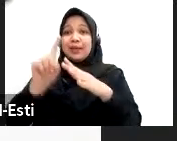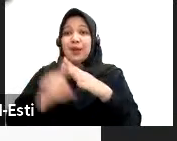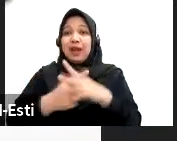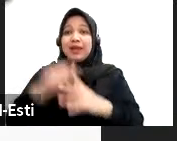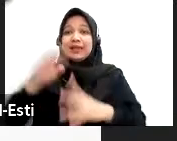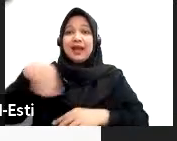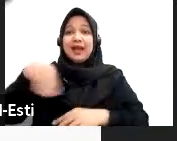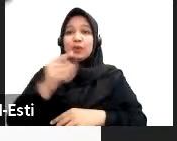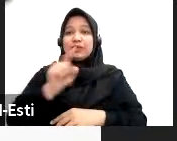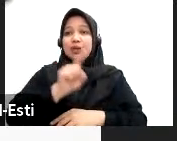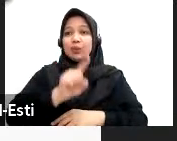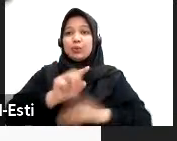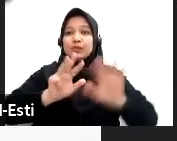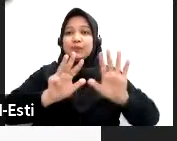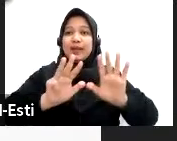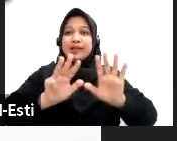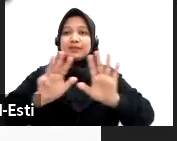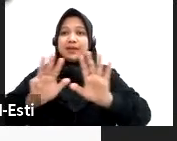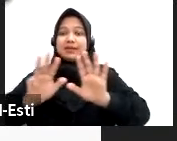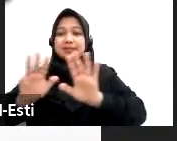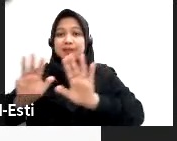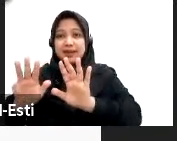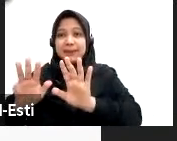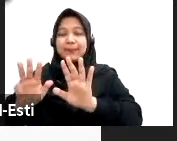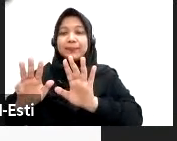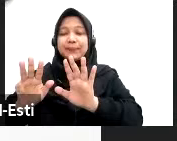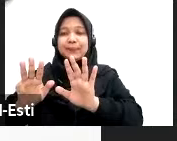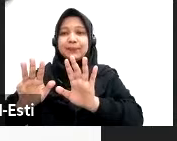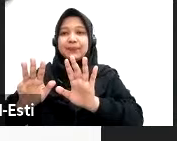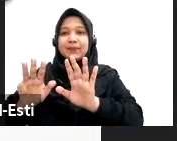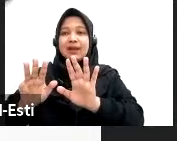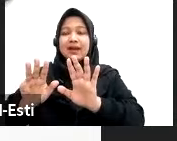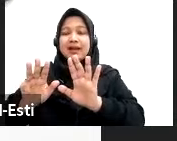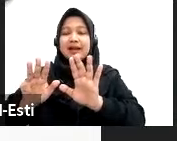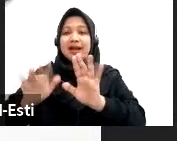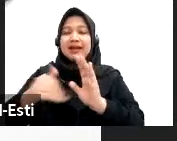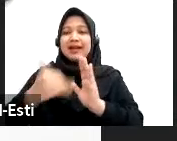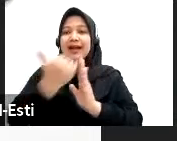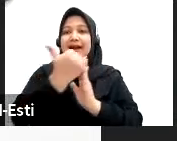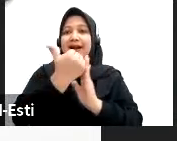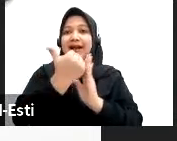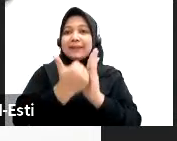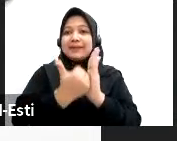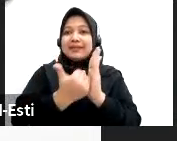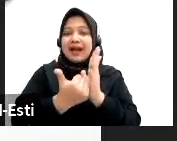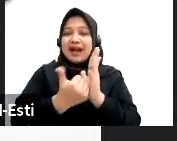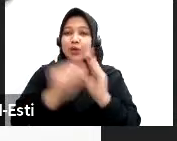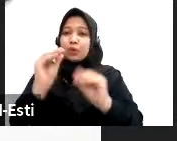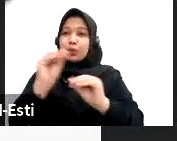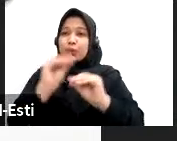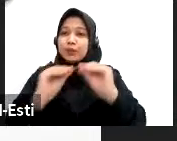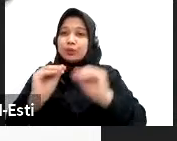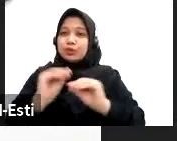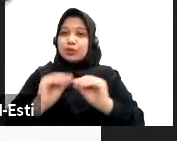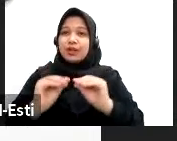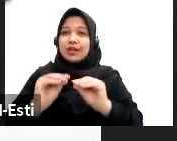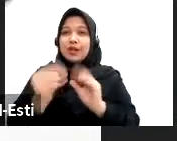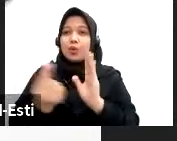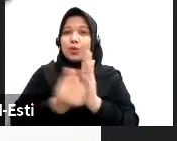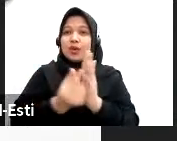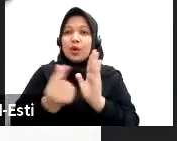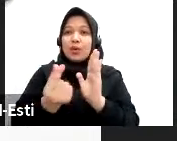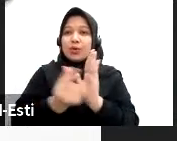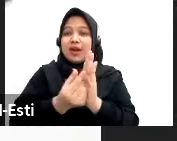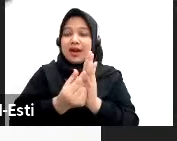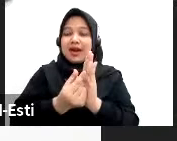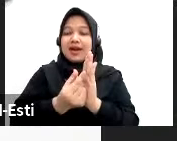1999 ada kebijakan penyusunan undang-undang yang